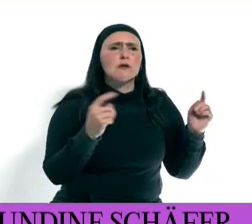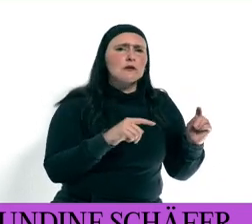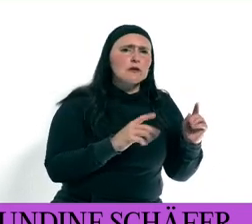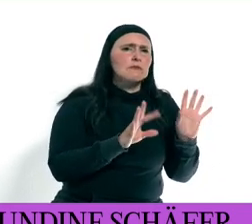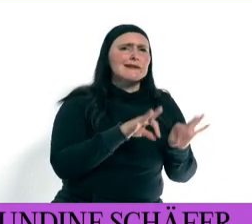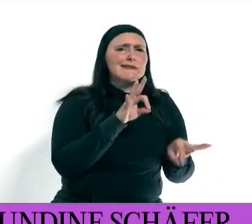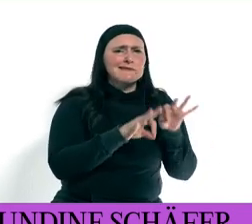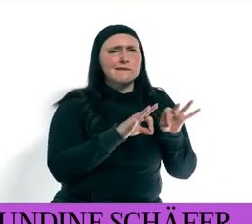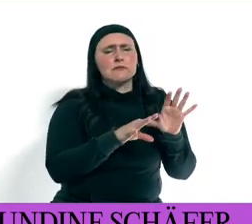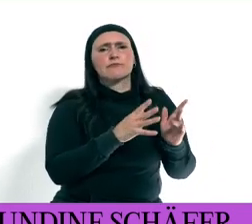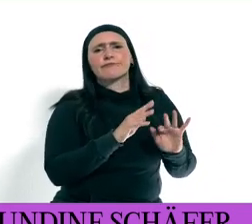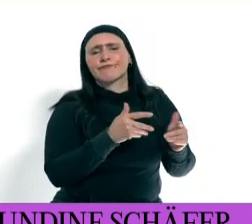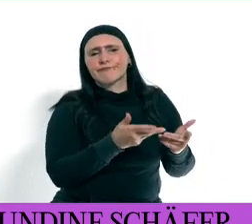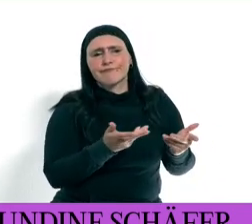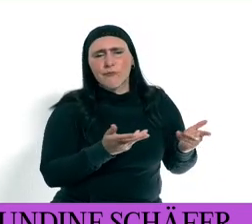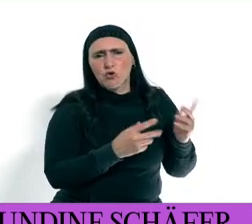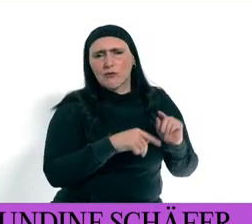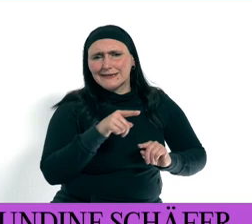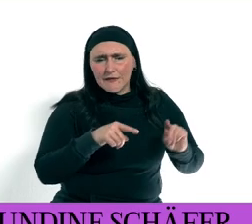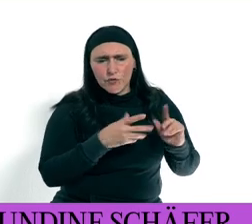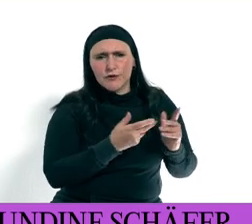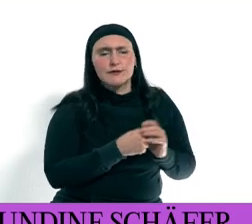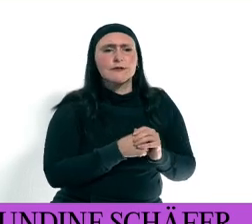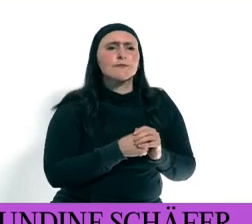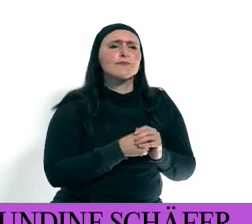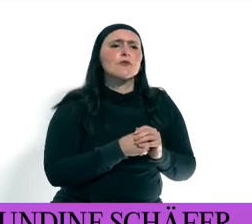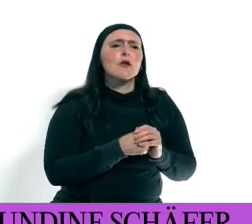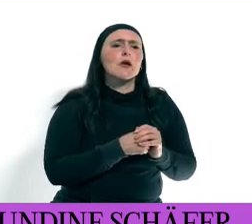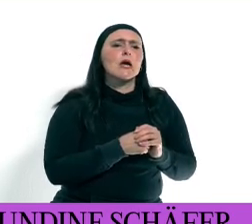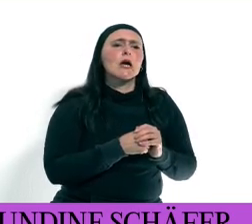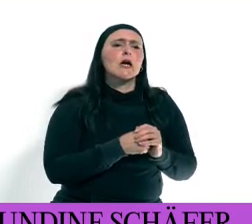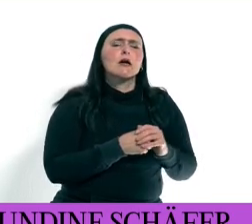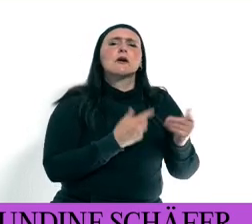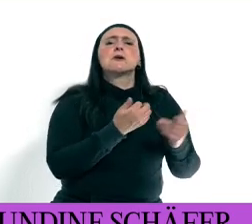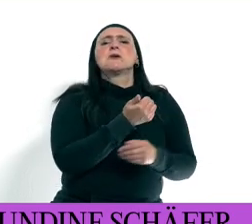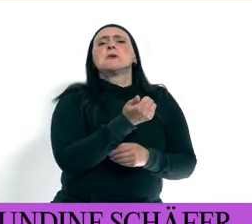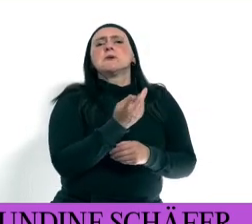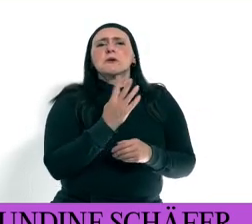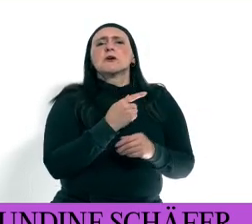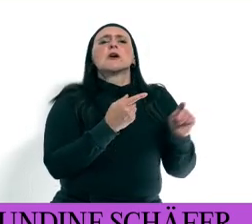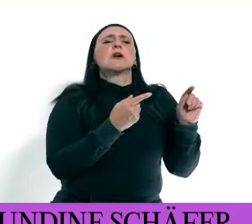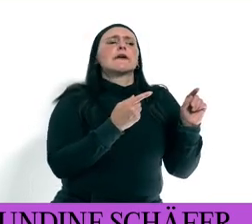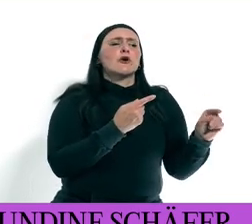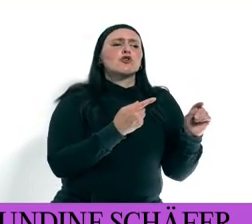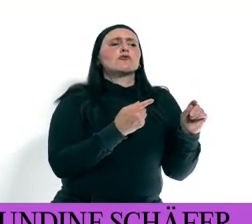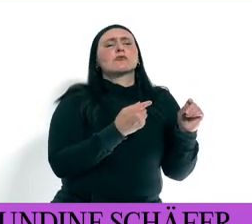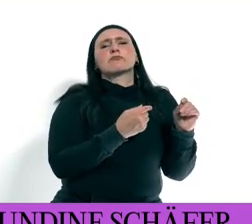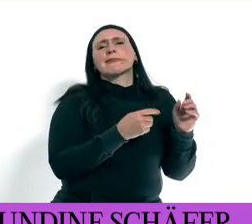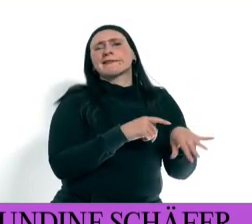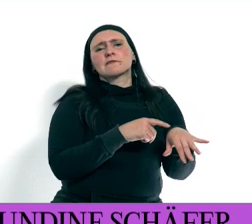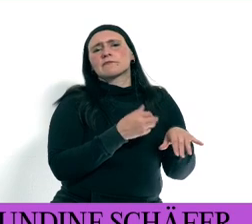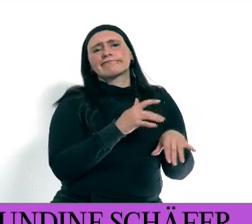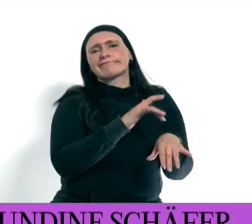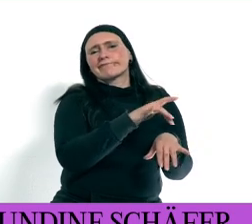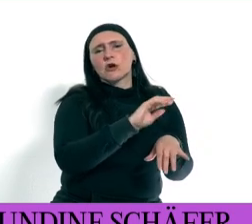Auch die Menschen haben sich verändert. But that repetition has a kind of